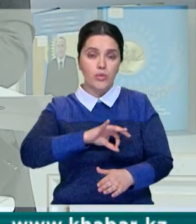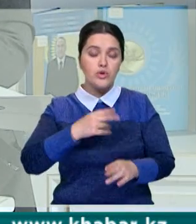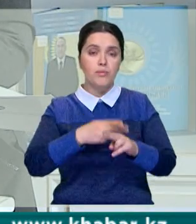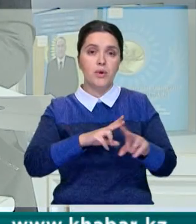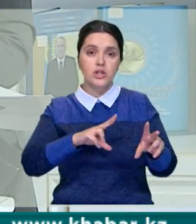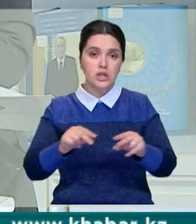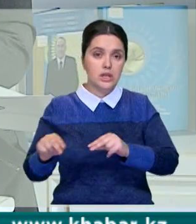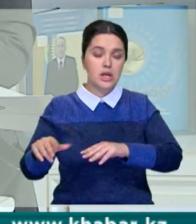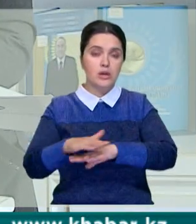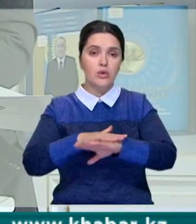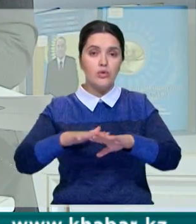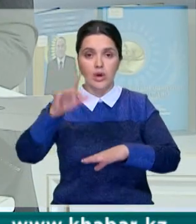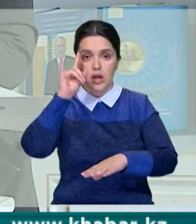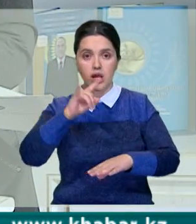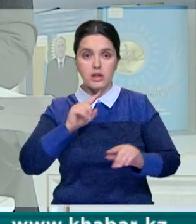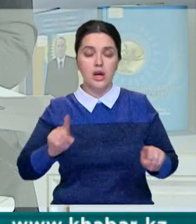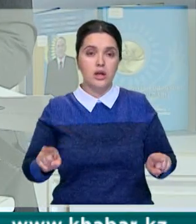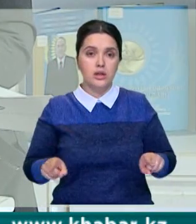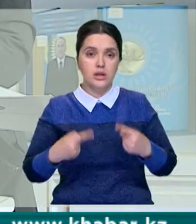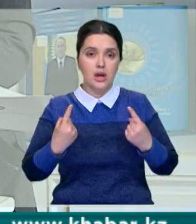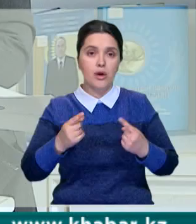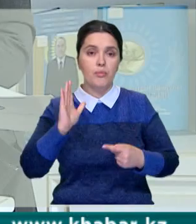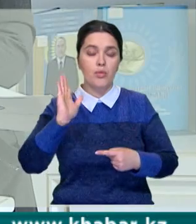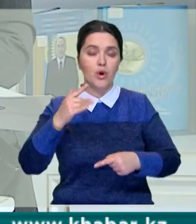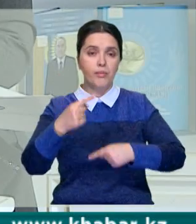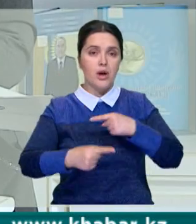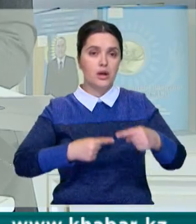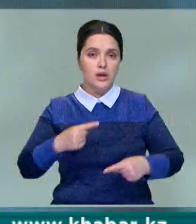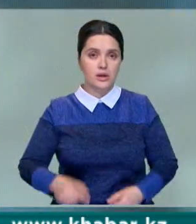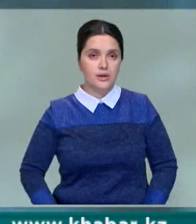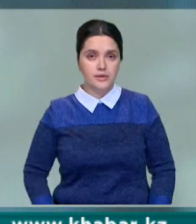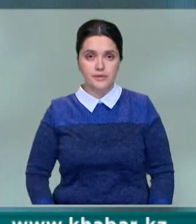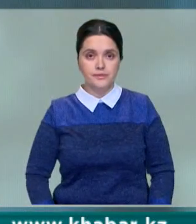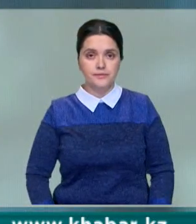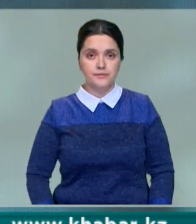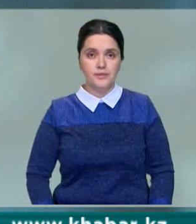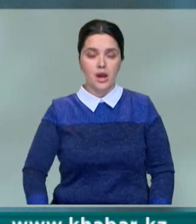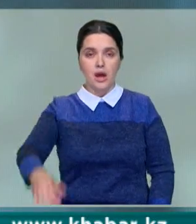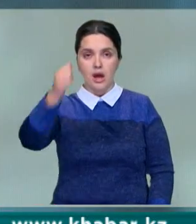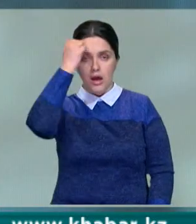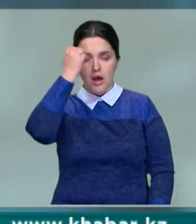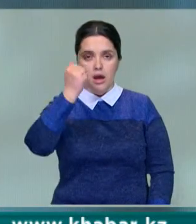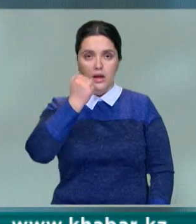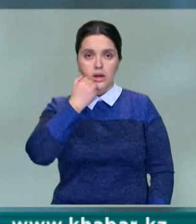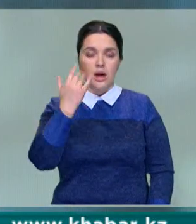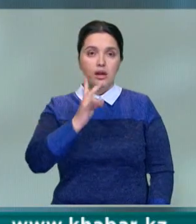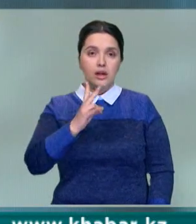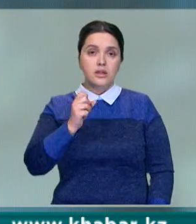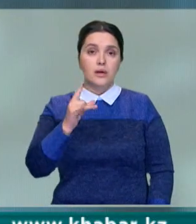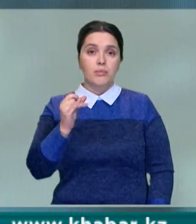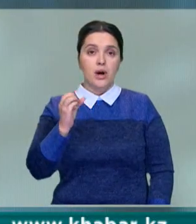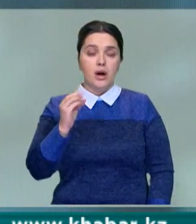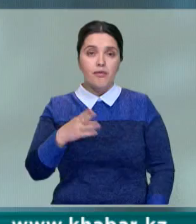процветания народа Казахстана во имя будущих поколений. Благодаря Елбасу Казахстан стал